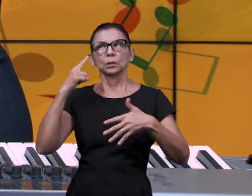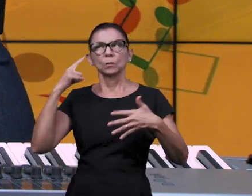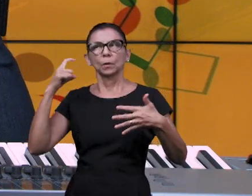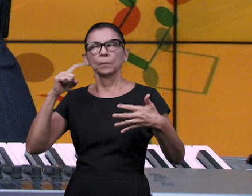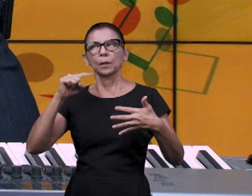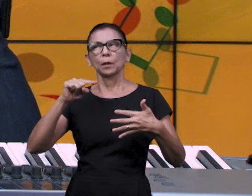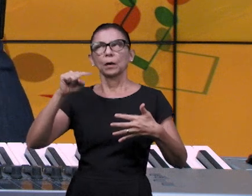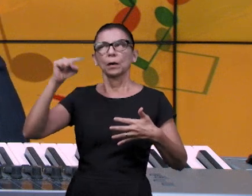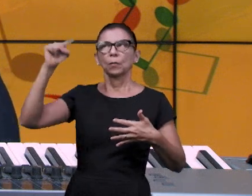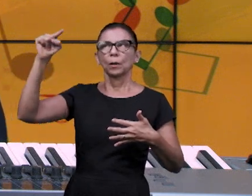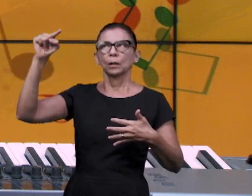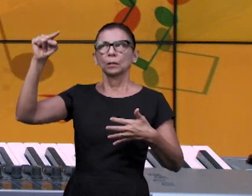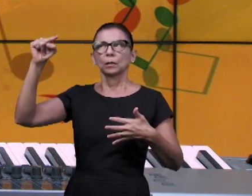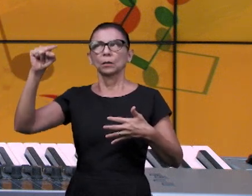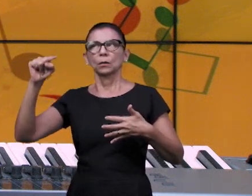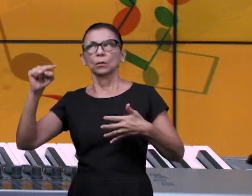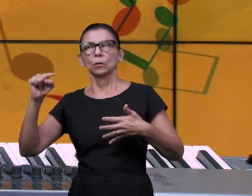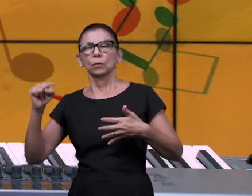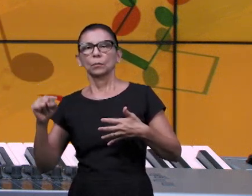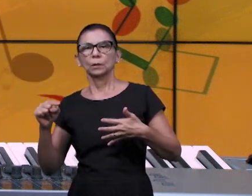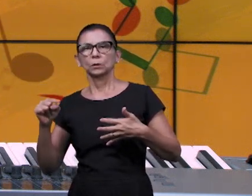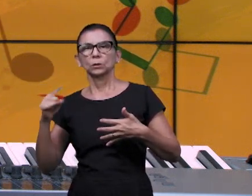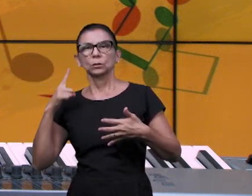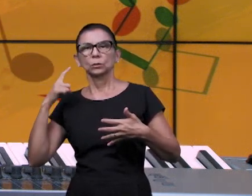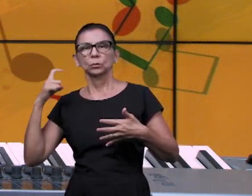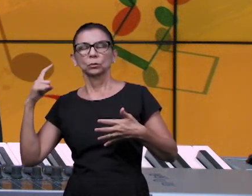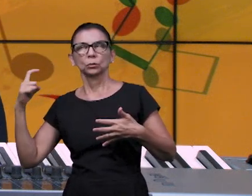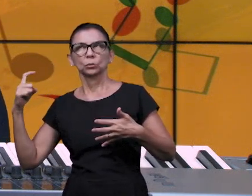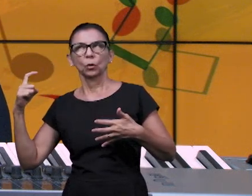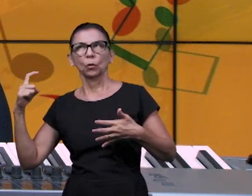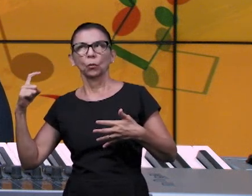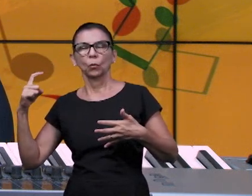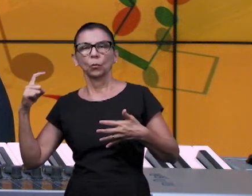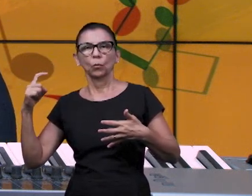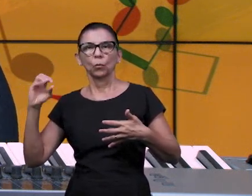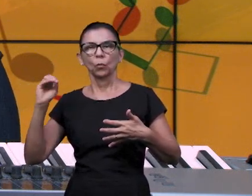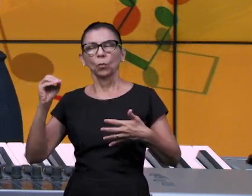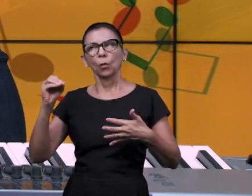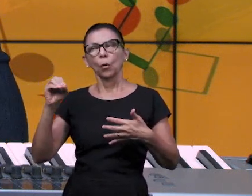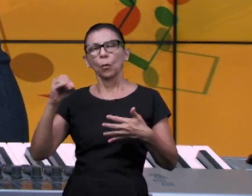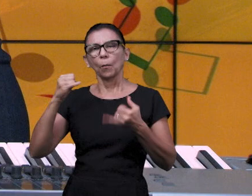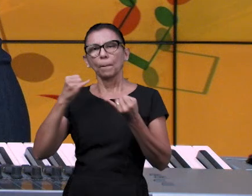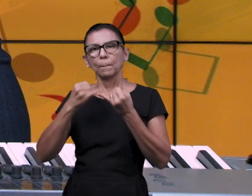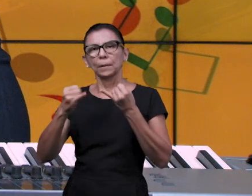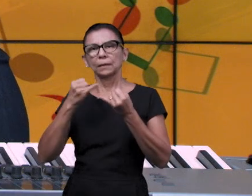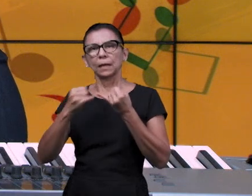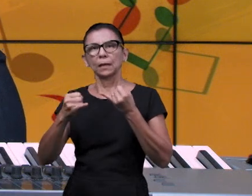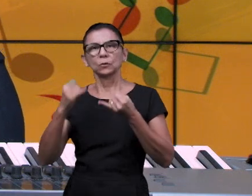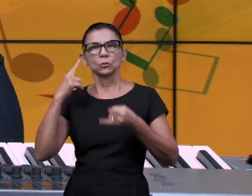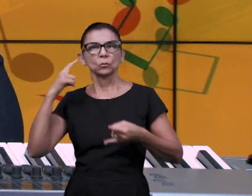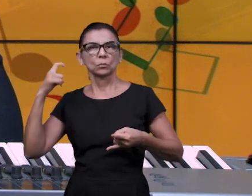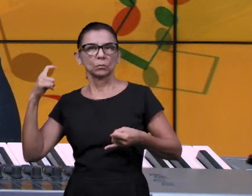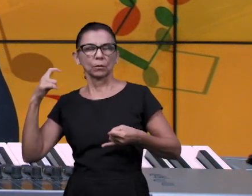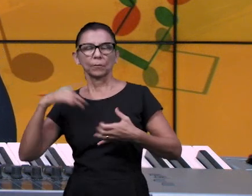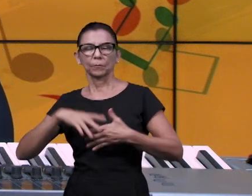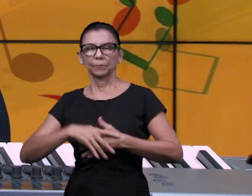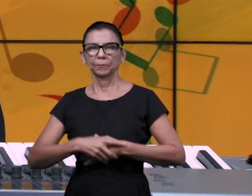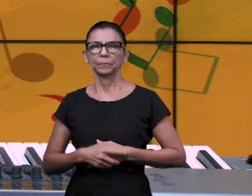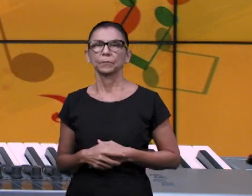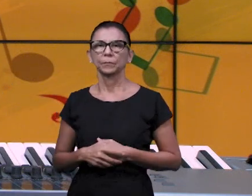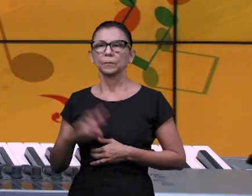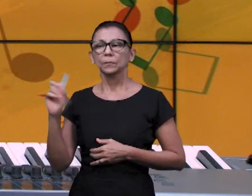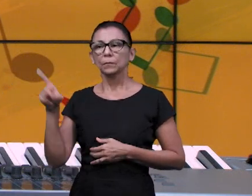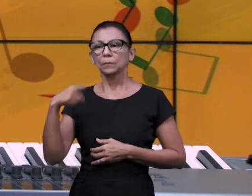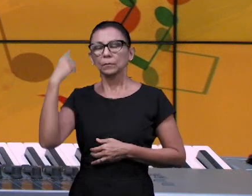à augmenter ou diminuer la tonalité d'un ton ou un demi-ton. Nous